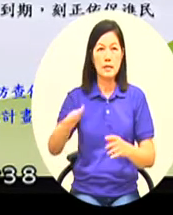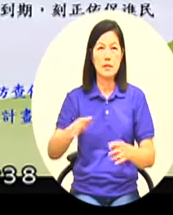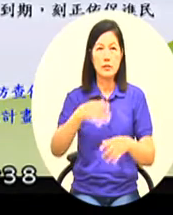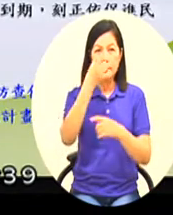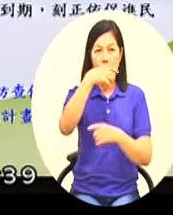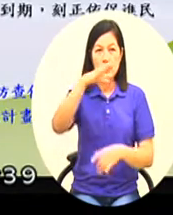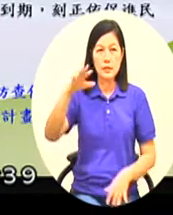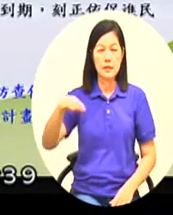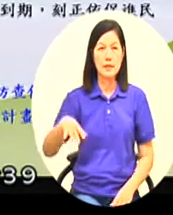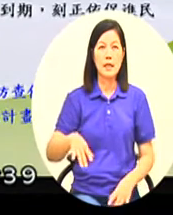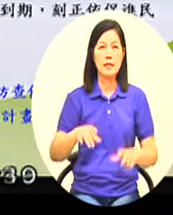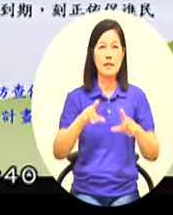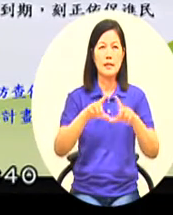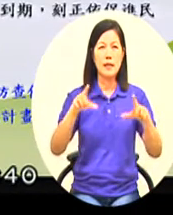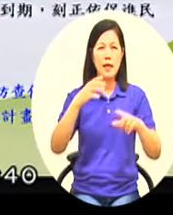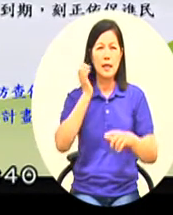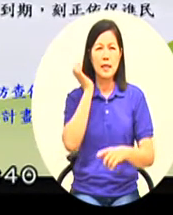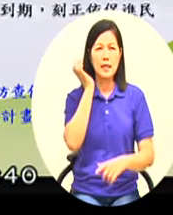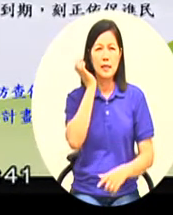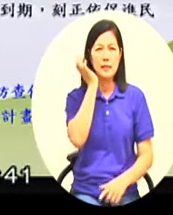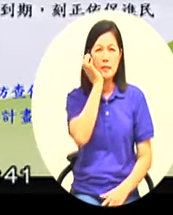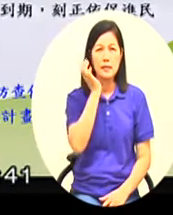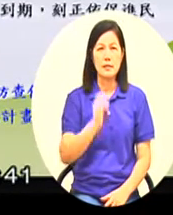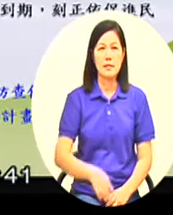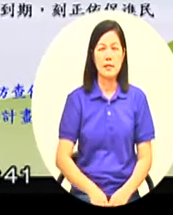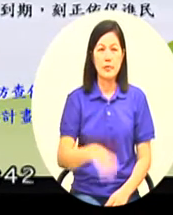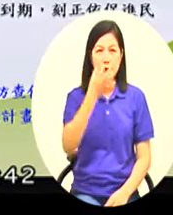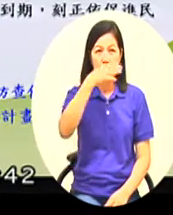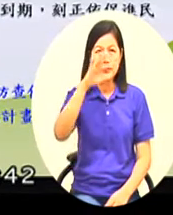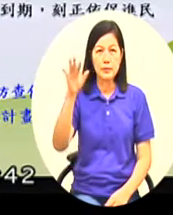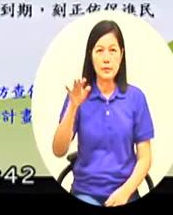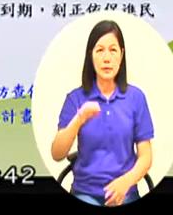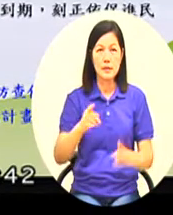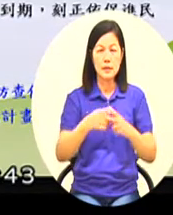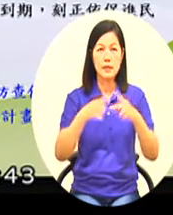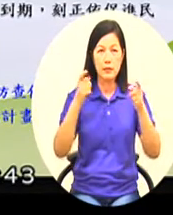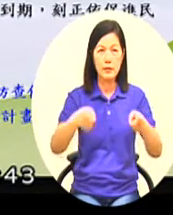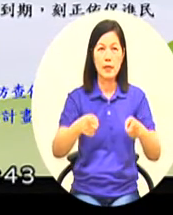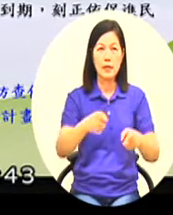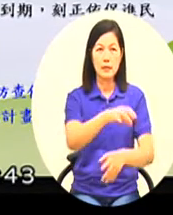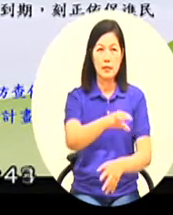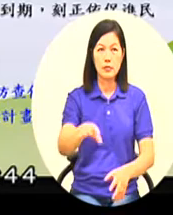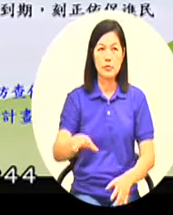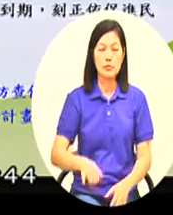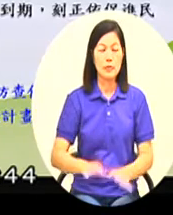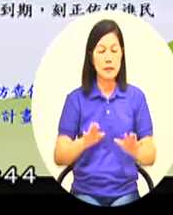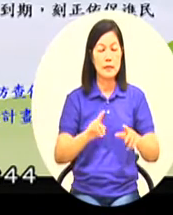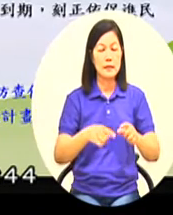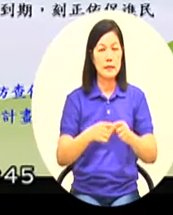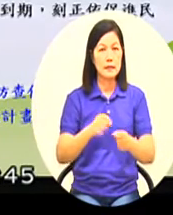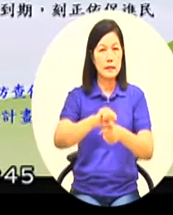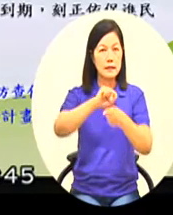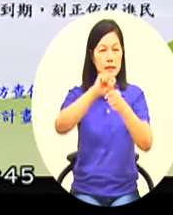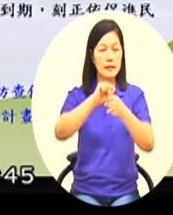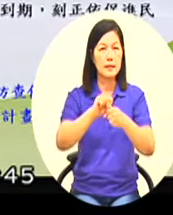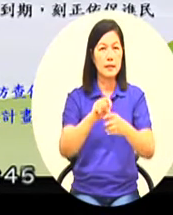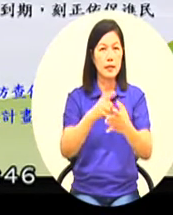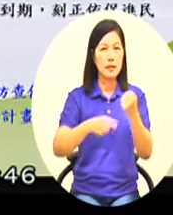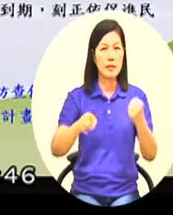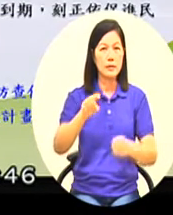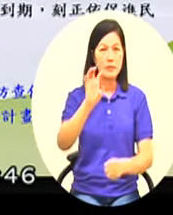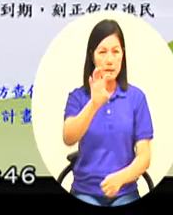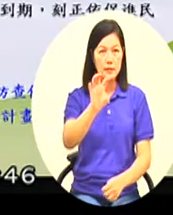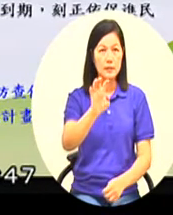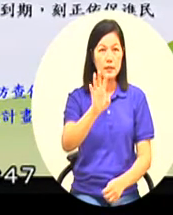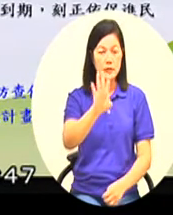山及小港5间我们的私立医院委托经营，那目前 到今年为止总共增加了市库的收入超